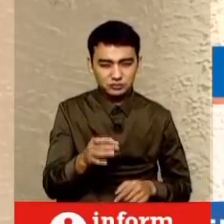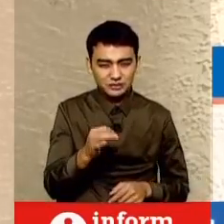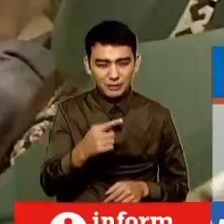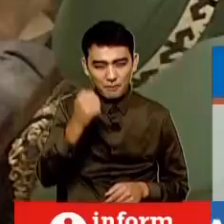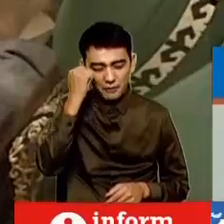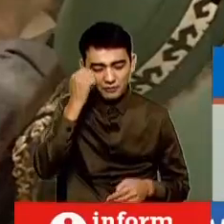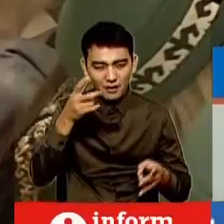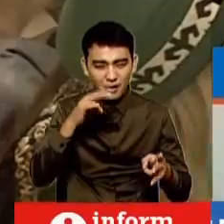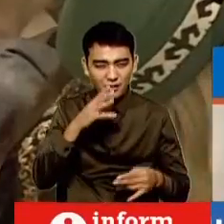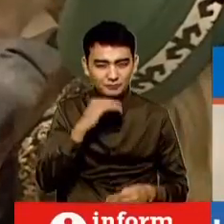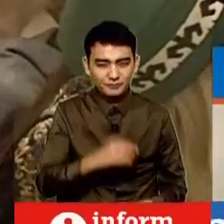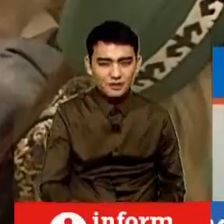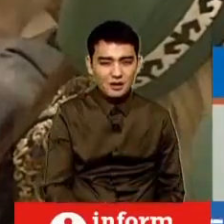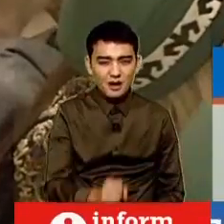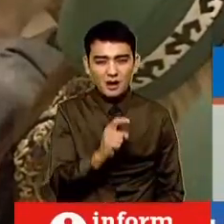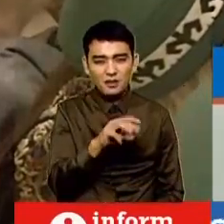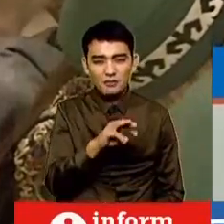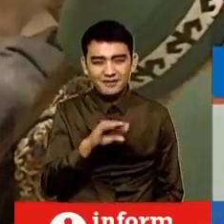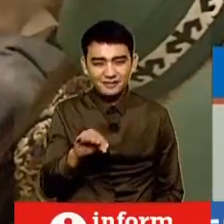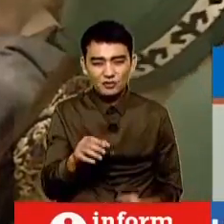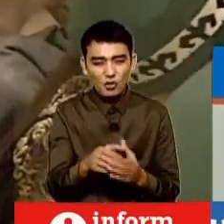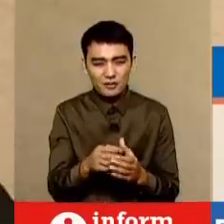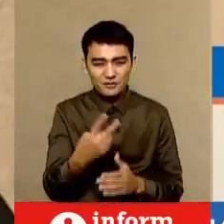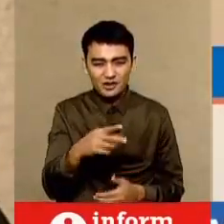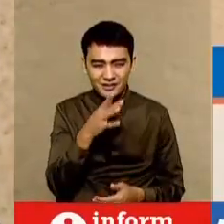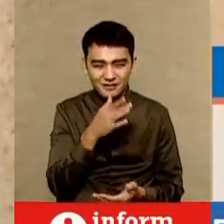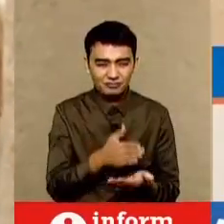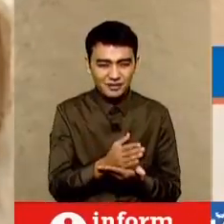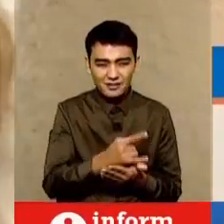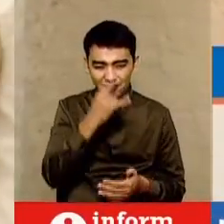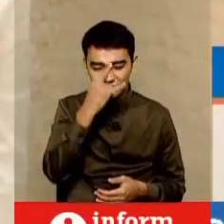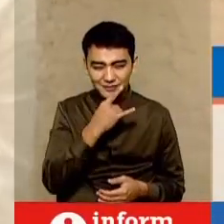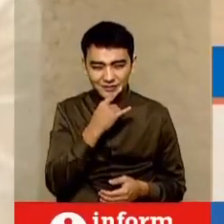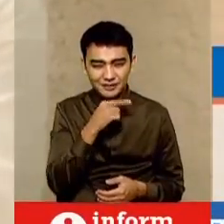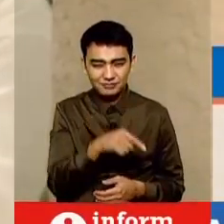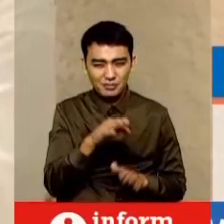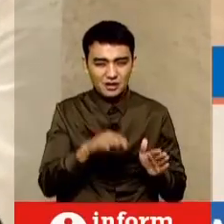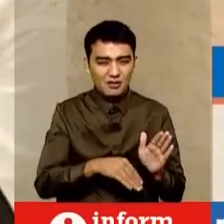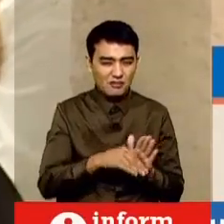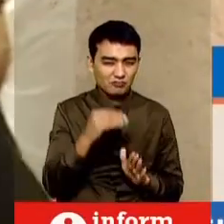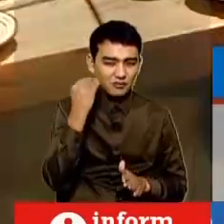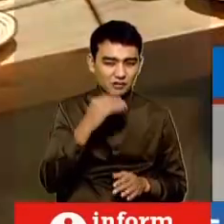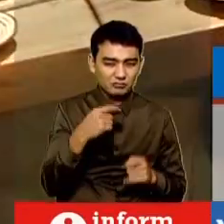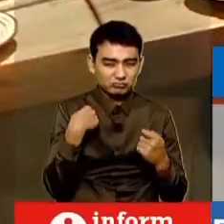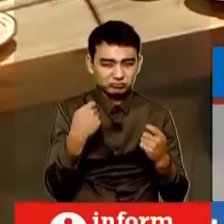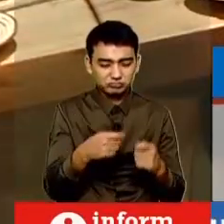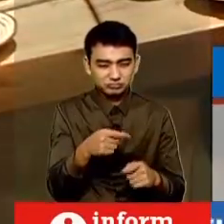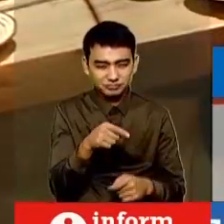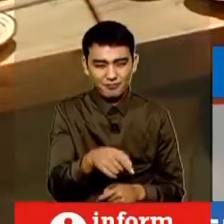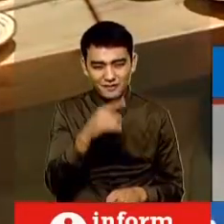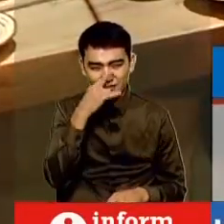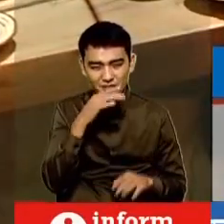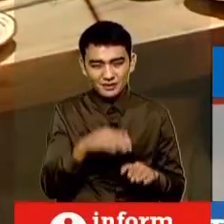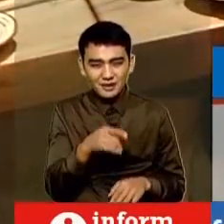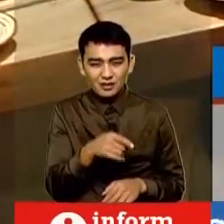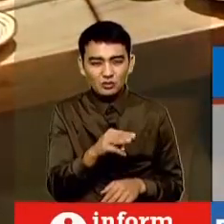есте қалады. Ахмати компаниясы 20 жылдан астам уақыттан бері қазақстандық тұтынушыларға сапасы жоғары шай купаждарын ұсынып келеді. Бүгін аталған